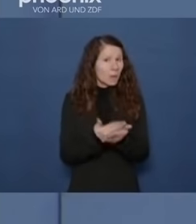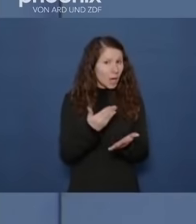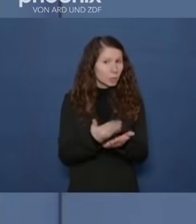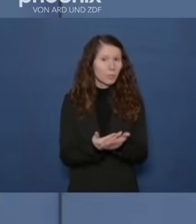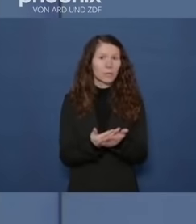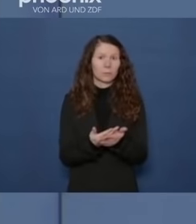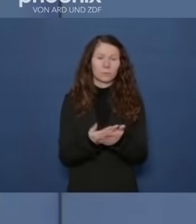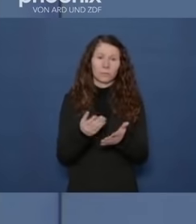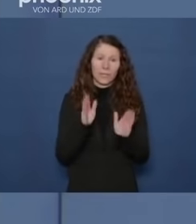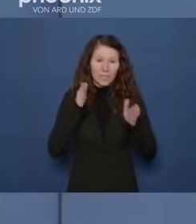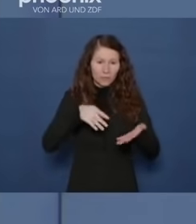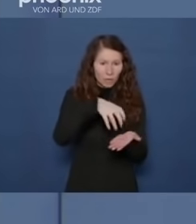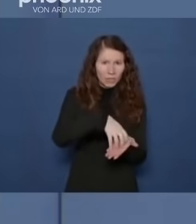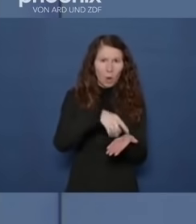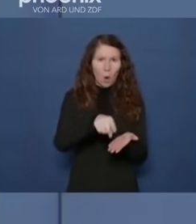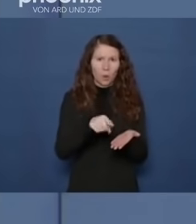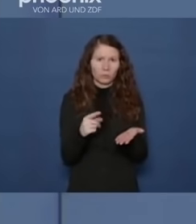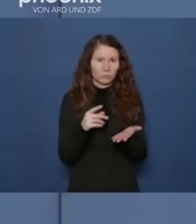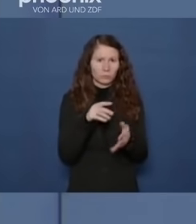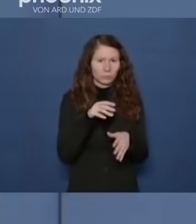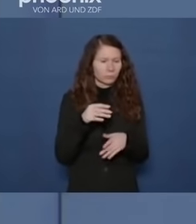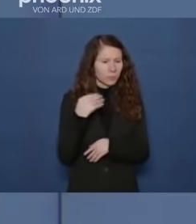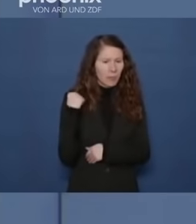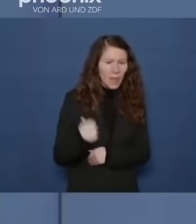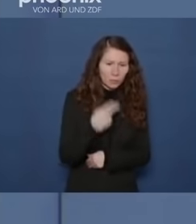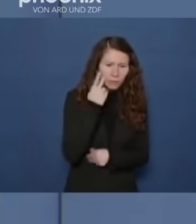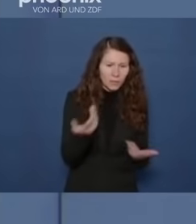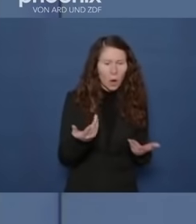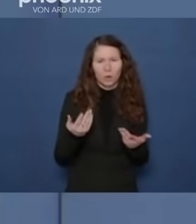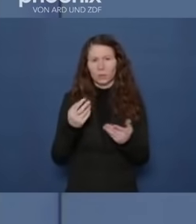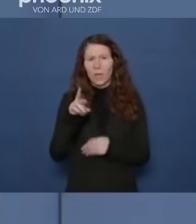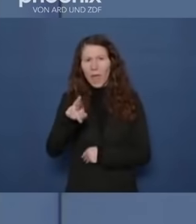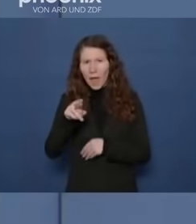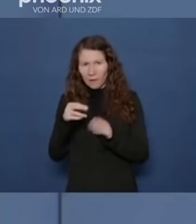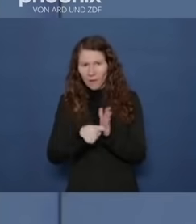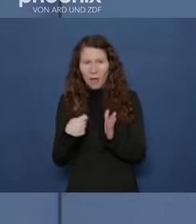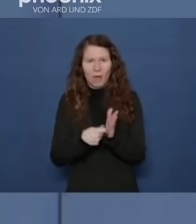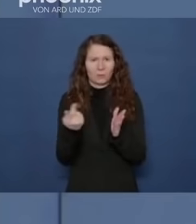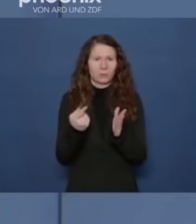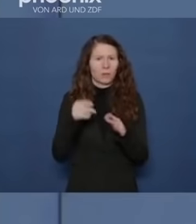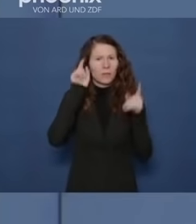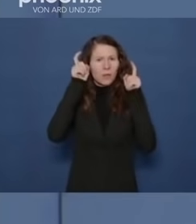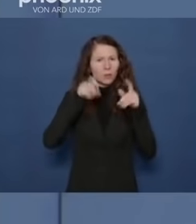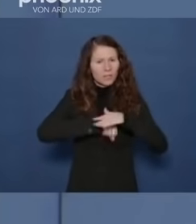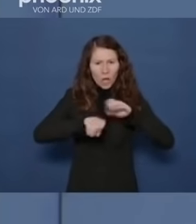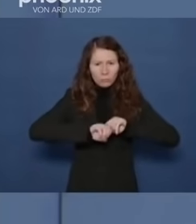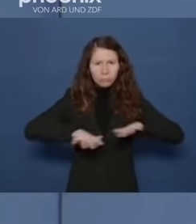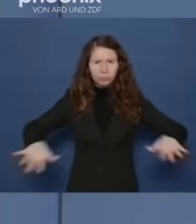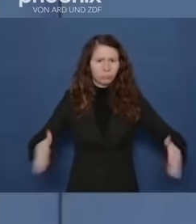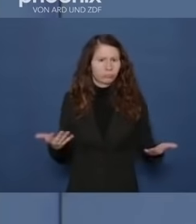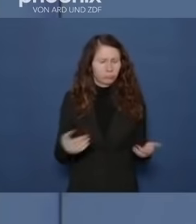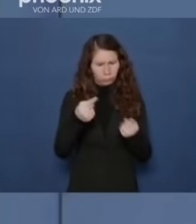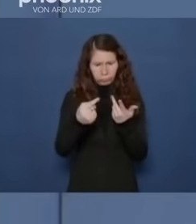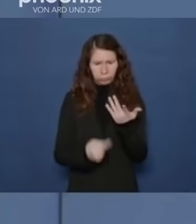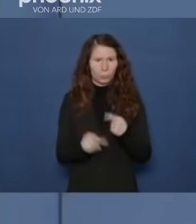Auslastung auf den Intensivstationen gehört und vieles, vieles mehr. Der R-Wert, wie schnell verbreitet sich das Virus? Also Sie können das nicht